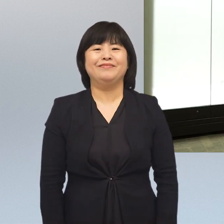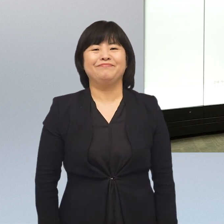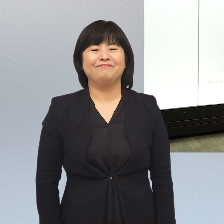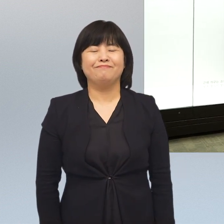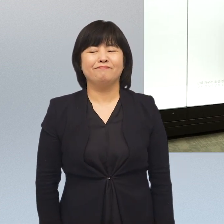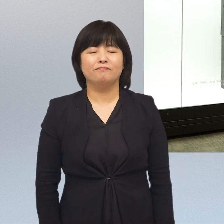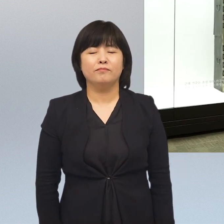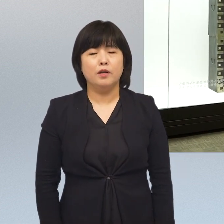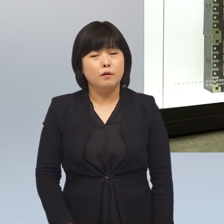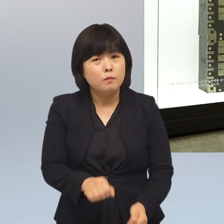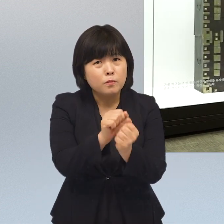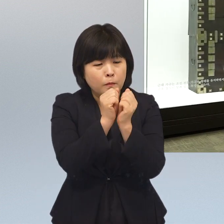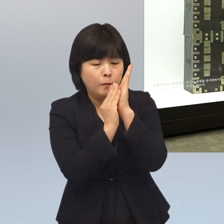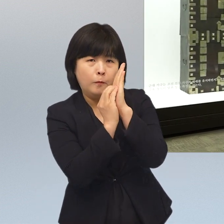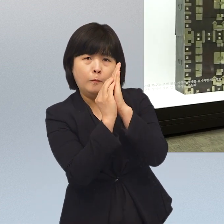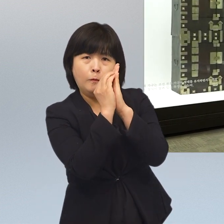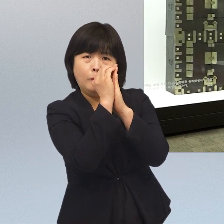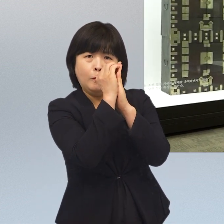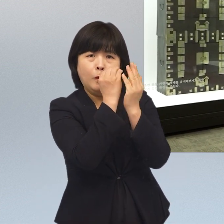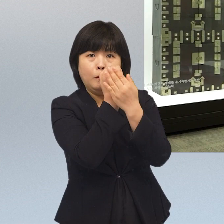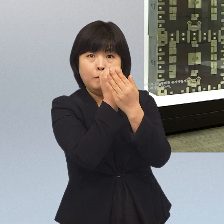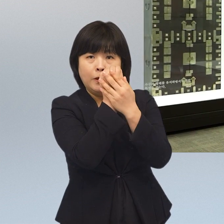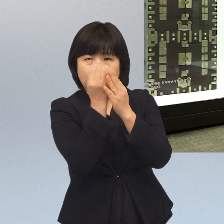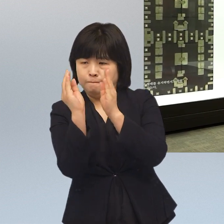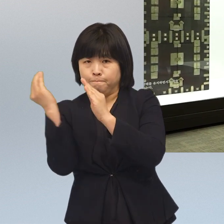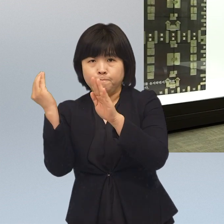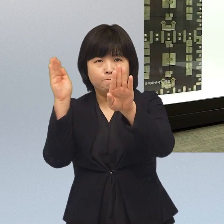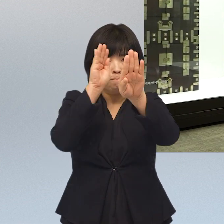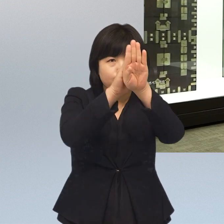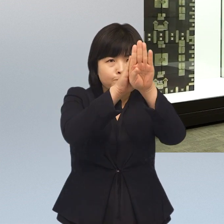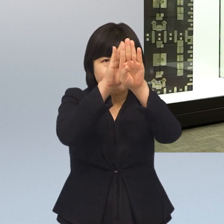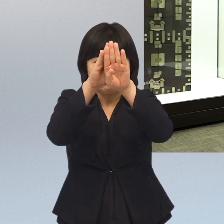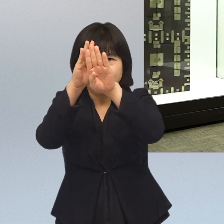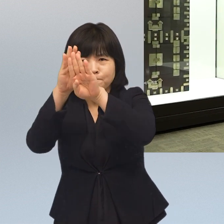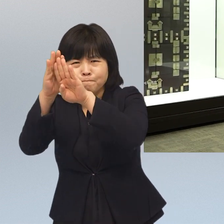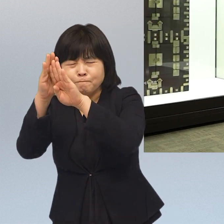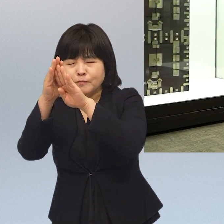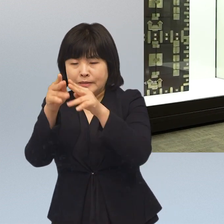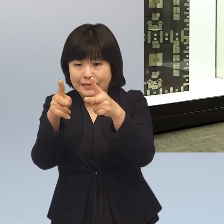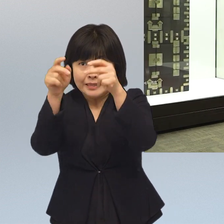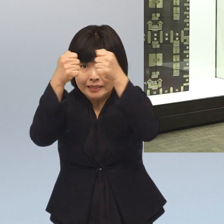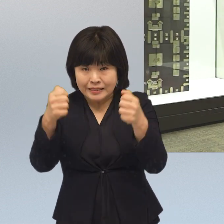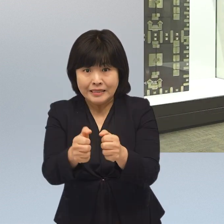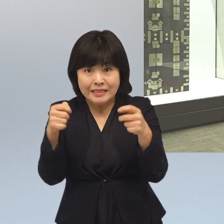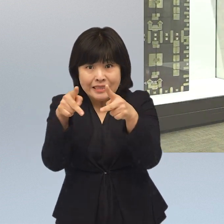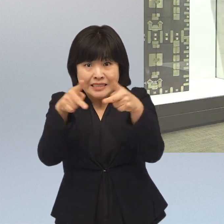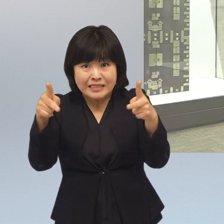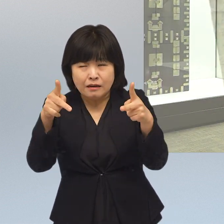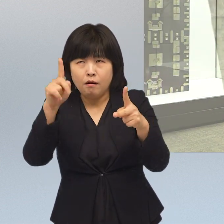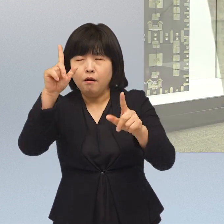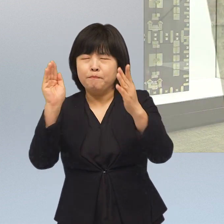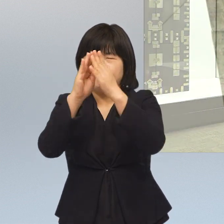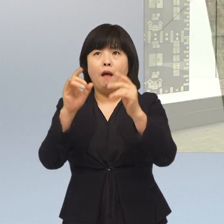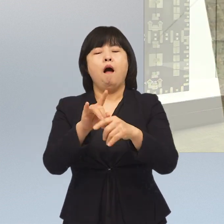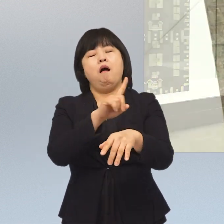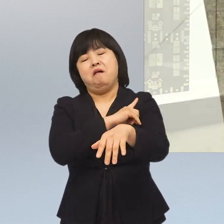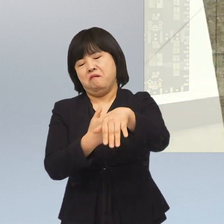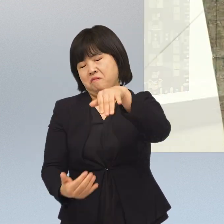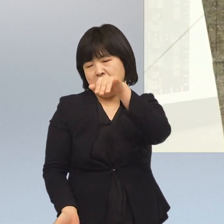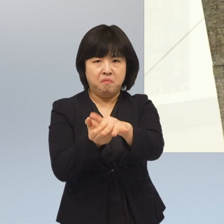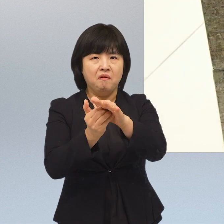편리했다. 특히 전복 껍질 등으로 장식하고 오칠한 나전 2층 농은 화려함이 극에